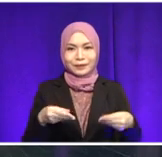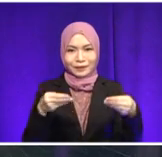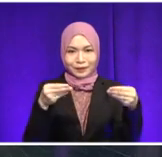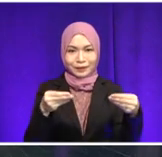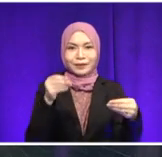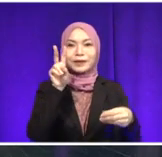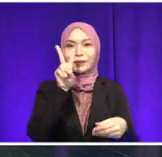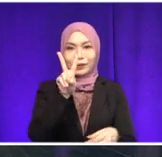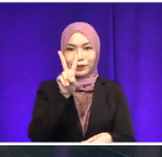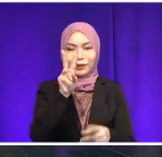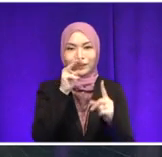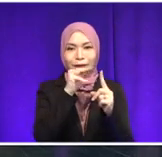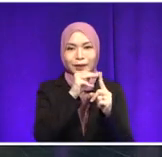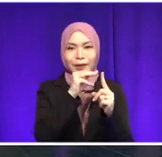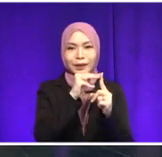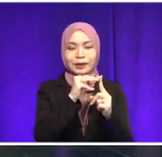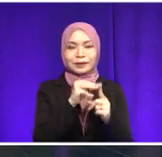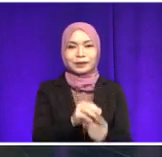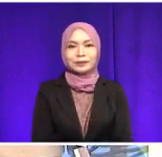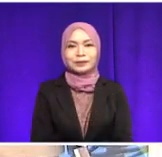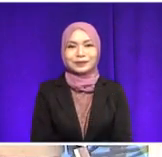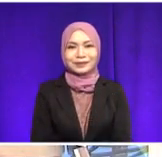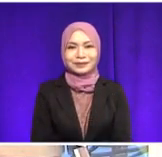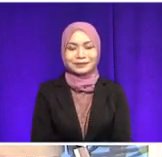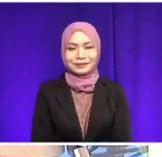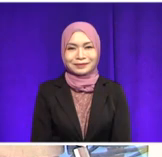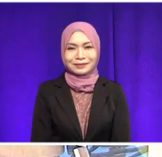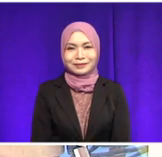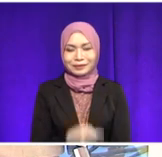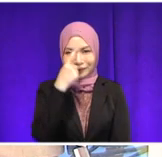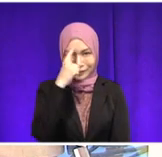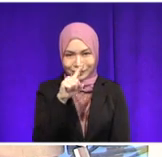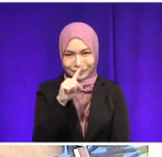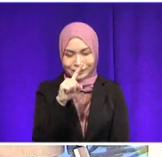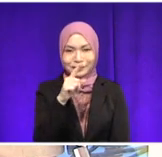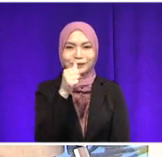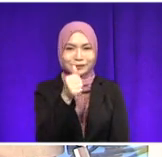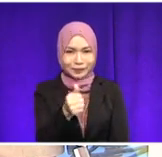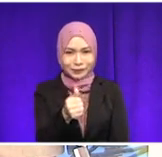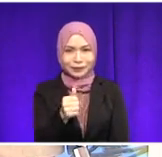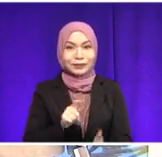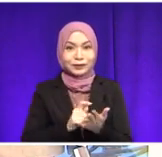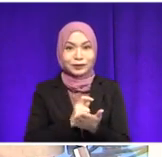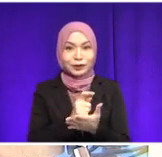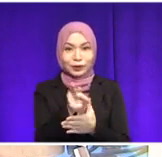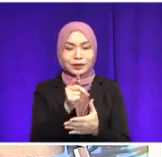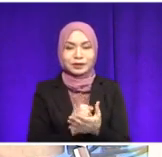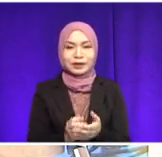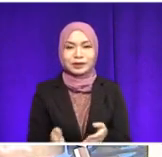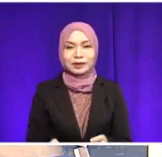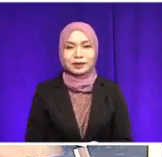terima kasih yang pertama nih sebagai perangsang untuk kita meneruskan tajuk kita jadi